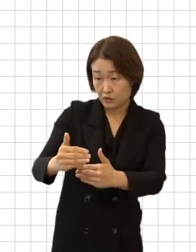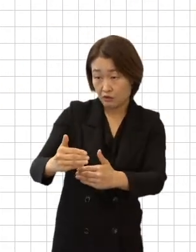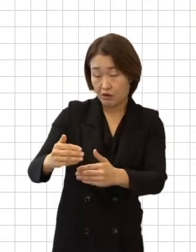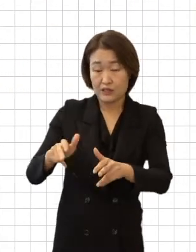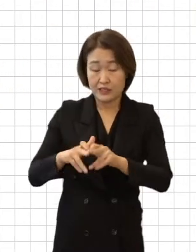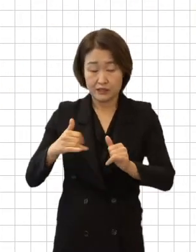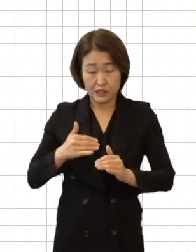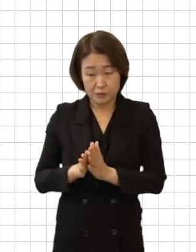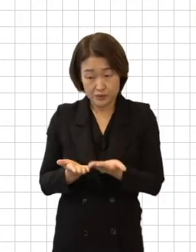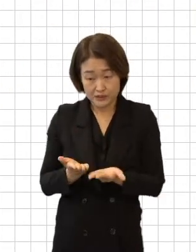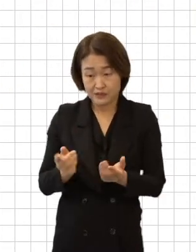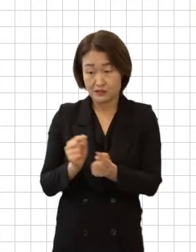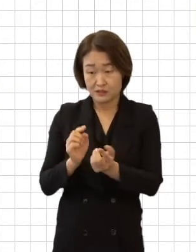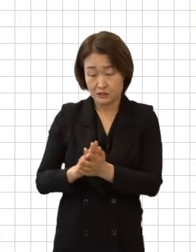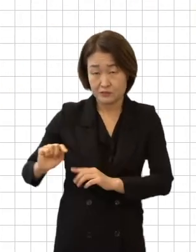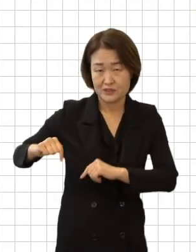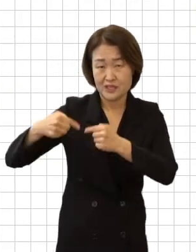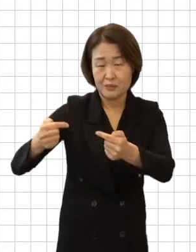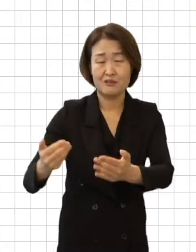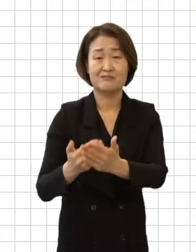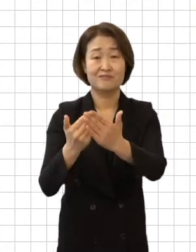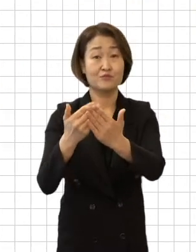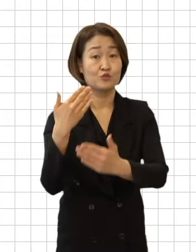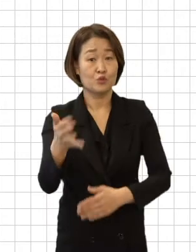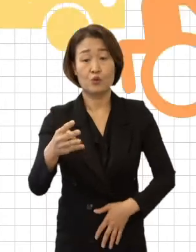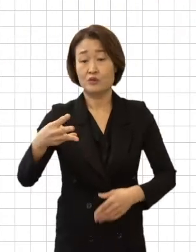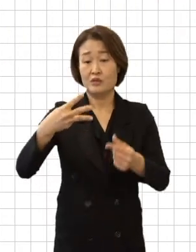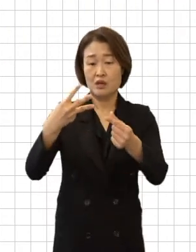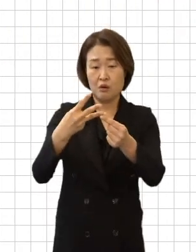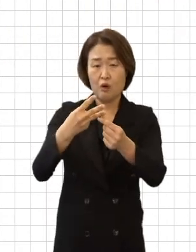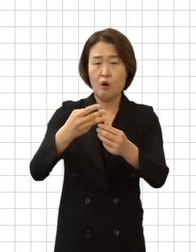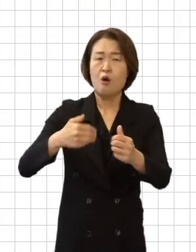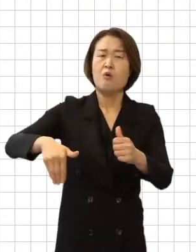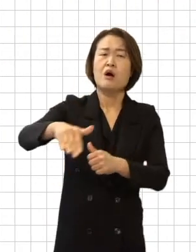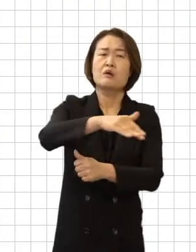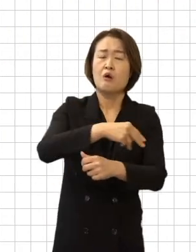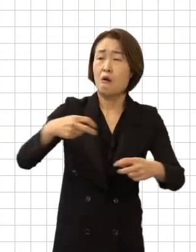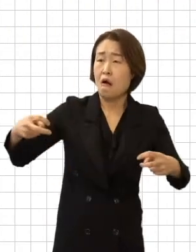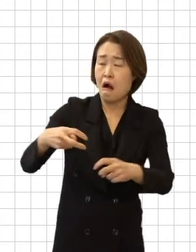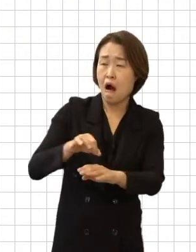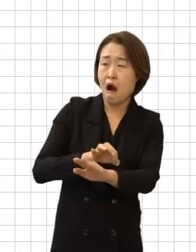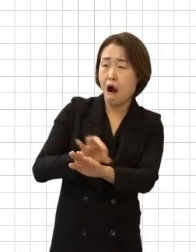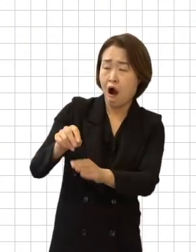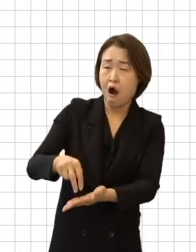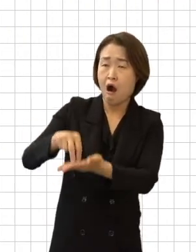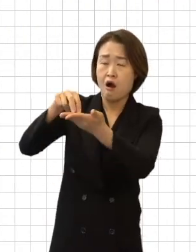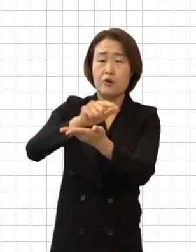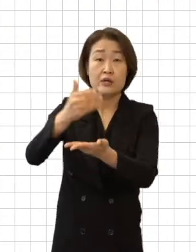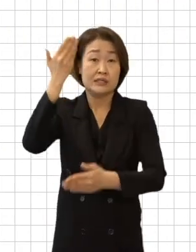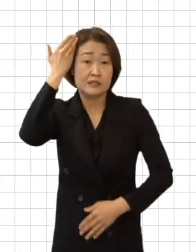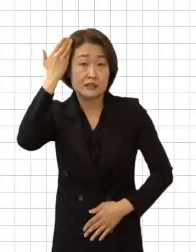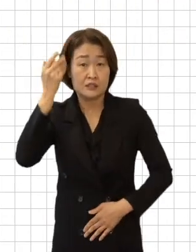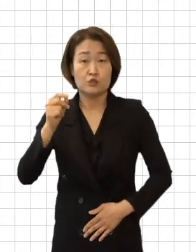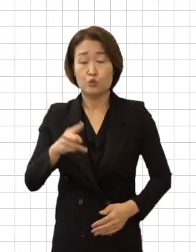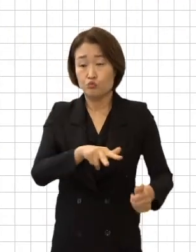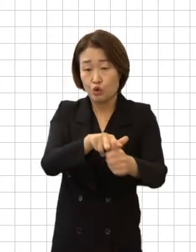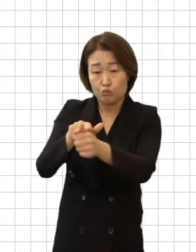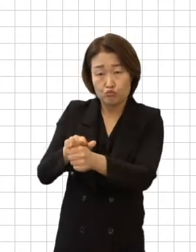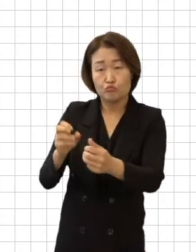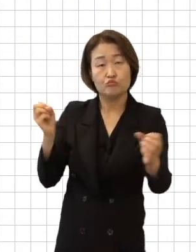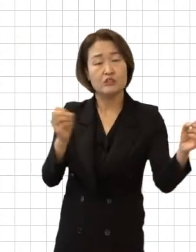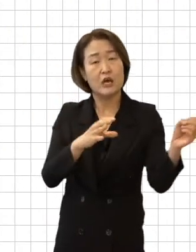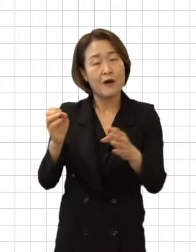정치 과정 및 의사결정에 대한 참여 증진. 셋, 물리적 환경, 대중교통, 지식, 정보